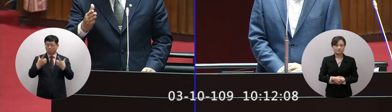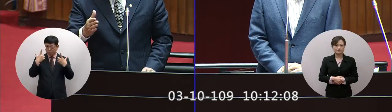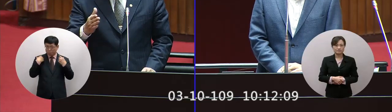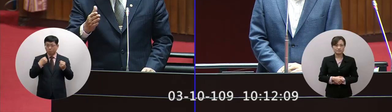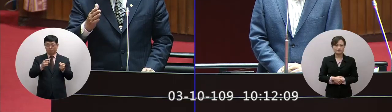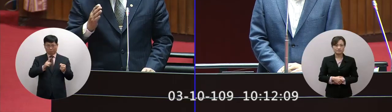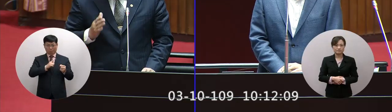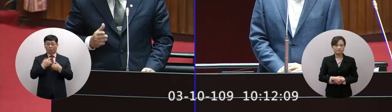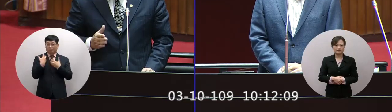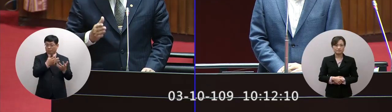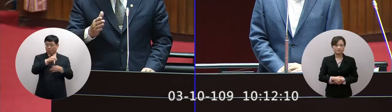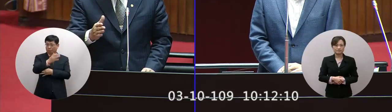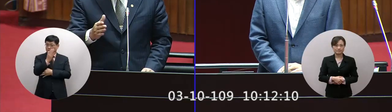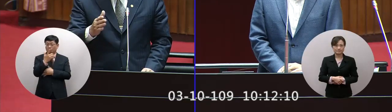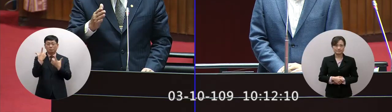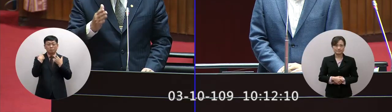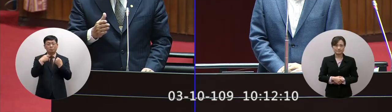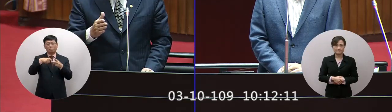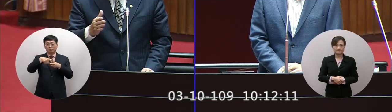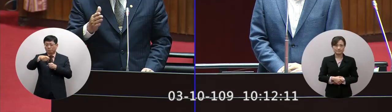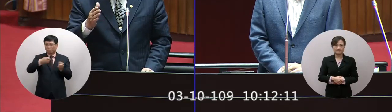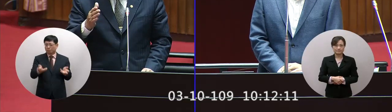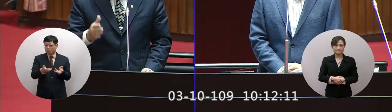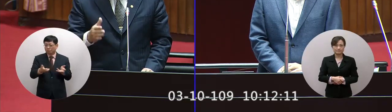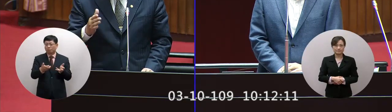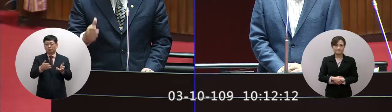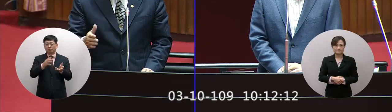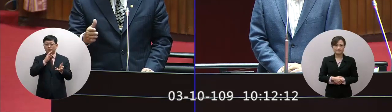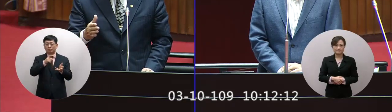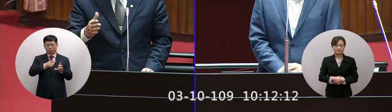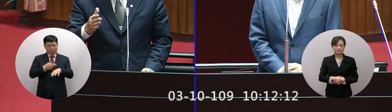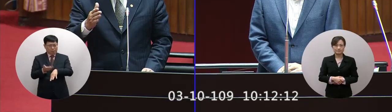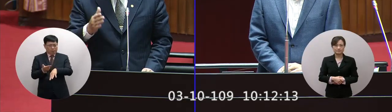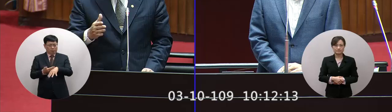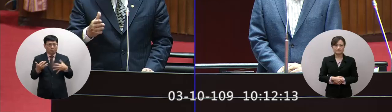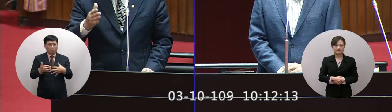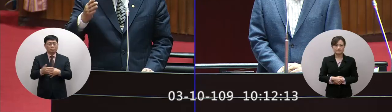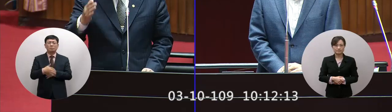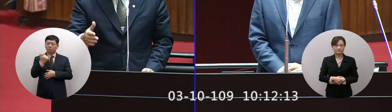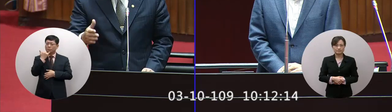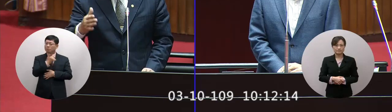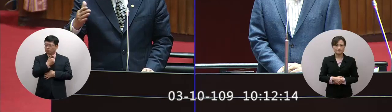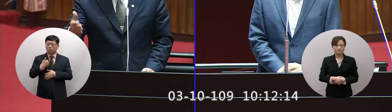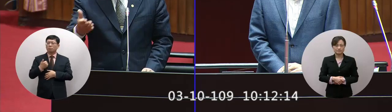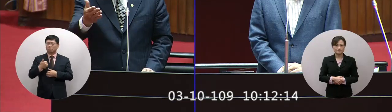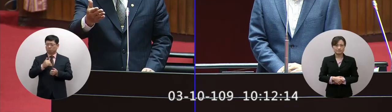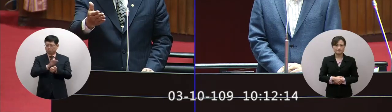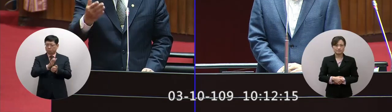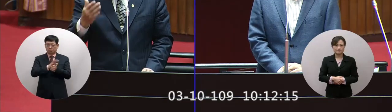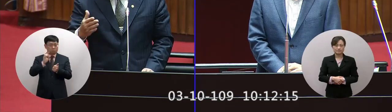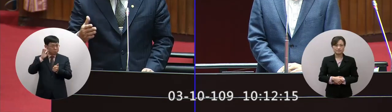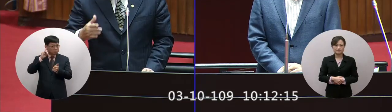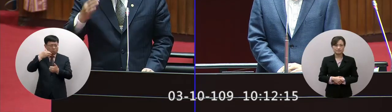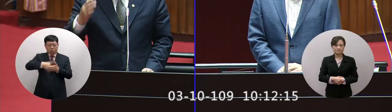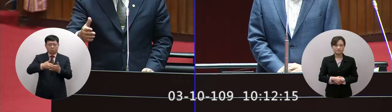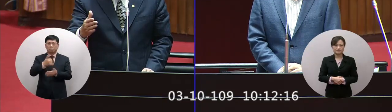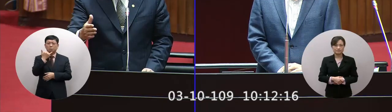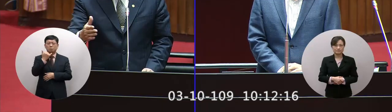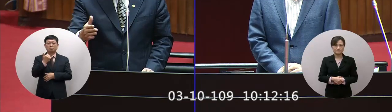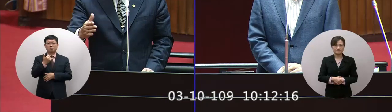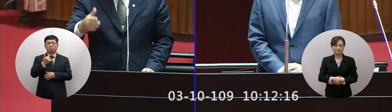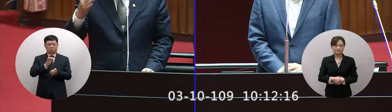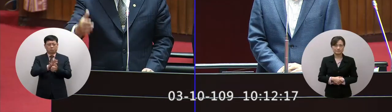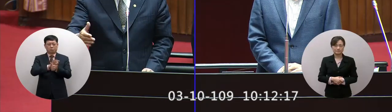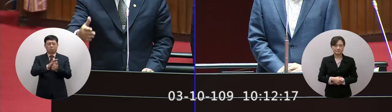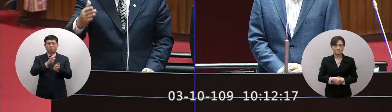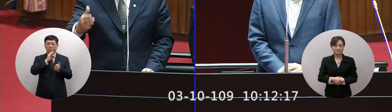他们自己去画，就是说，因为你工程施工其实有些是透过工程技术，它可以去改善那个，就刚刚委员提的